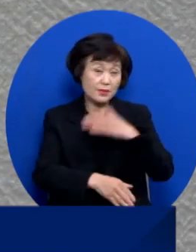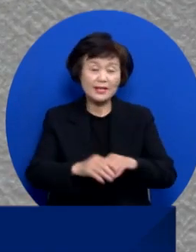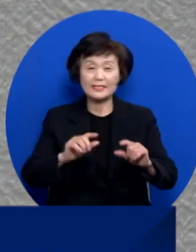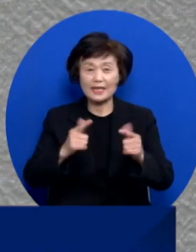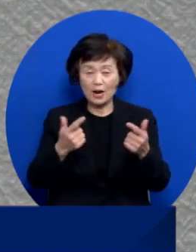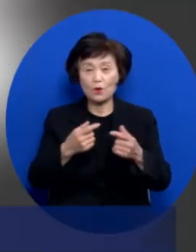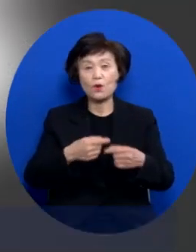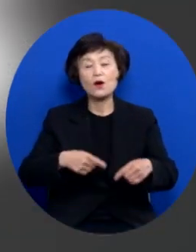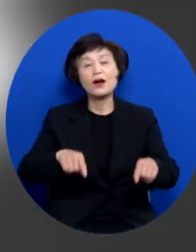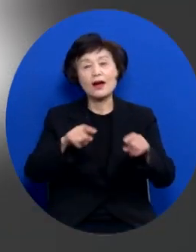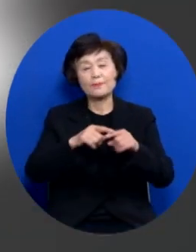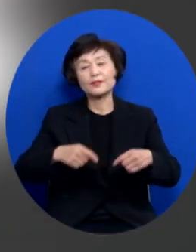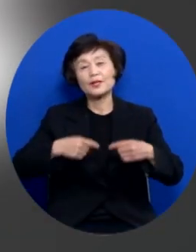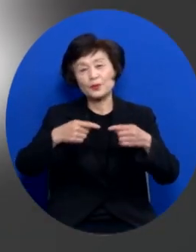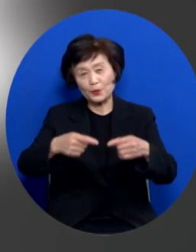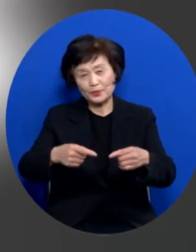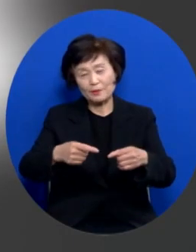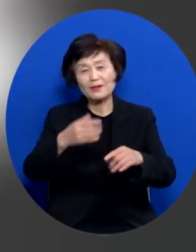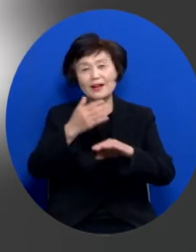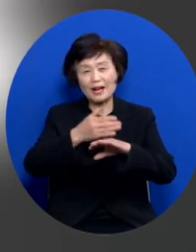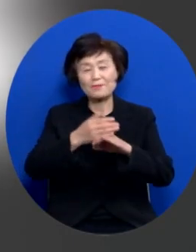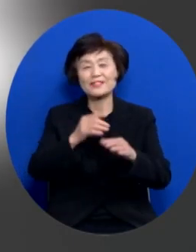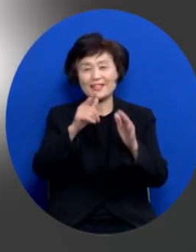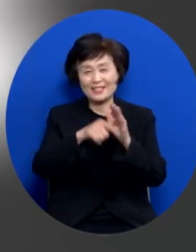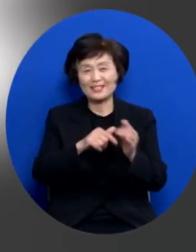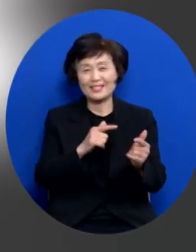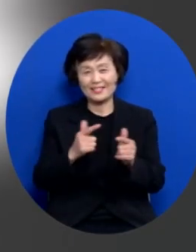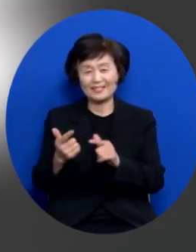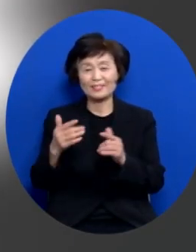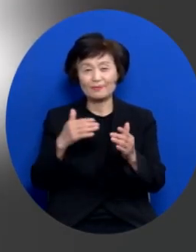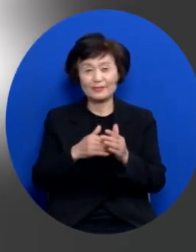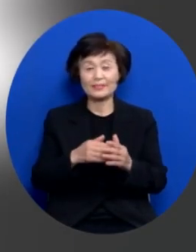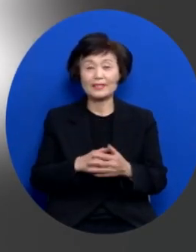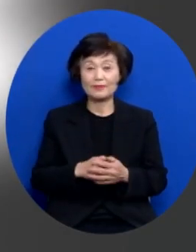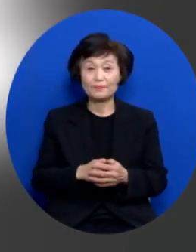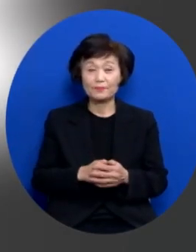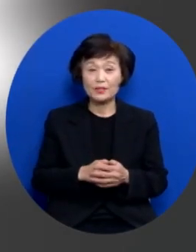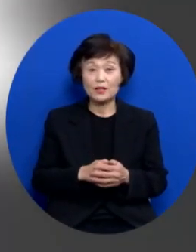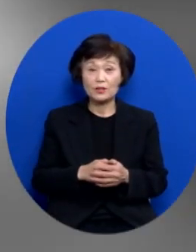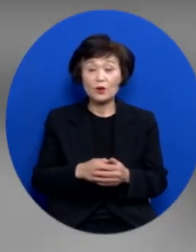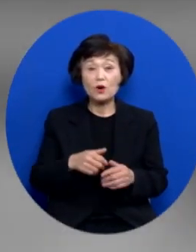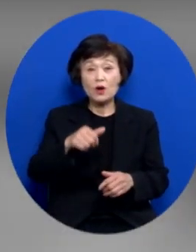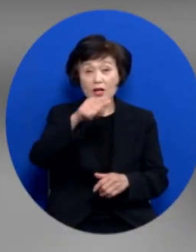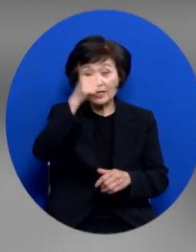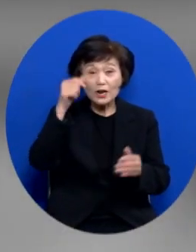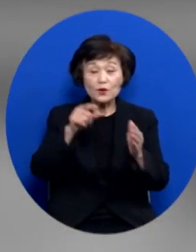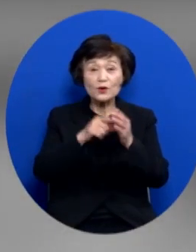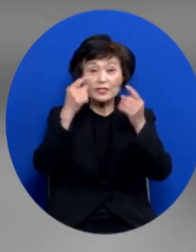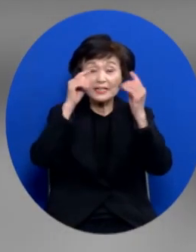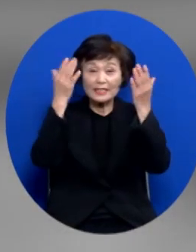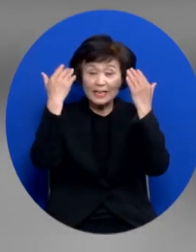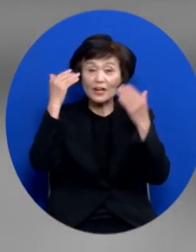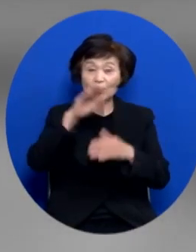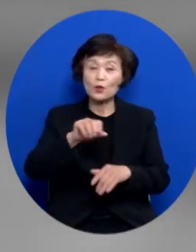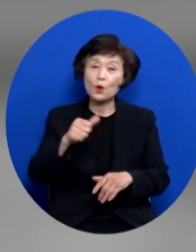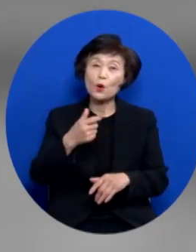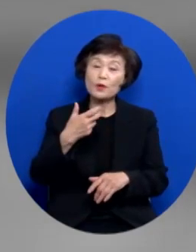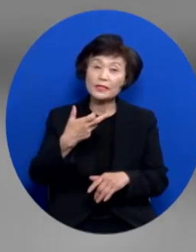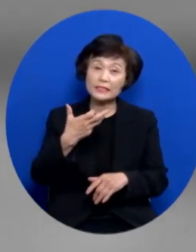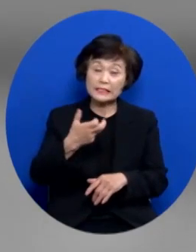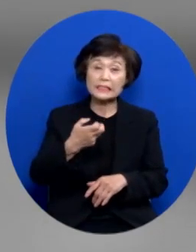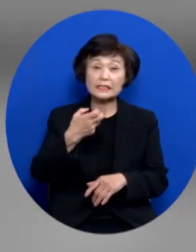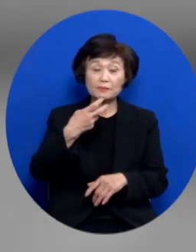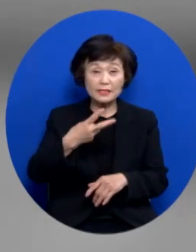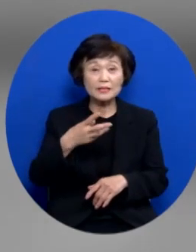것 같습니다. 온정의 손길로 모아진 구호 헌금은 모두 572만 원. 장신대는 소속 교단인